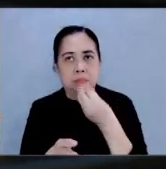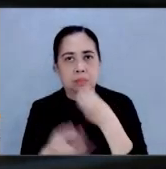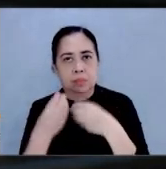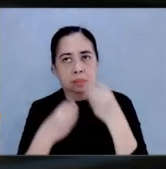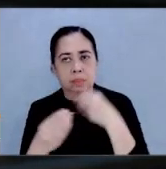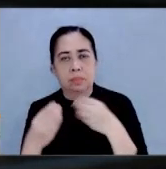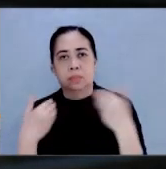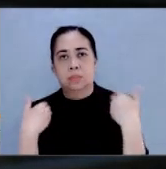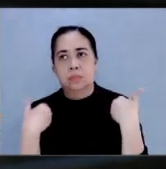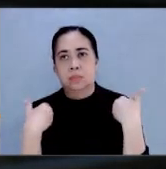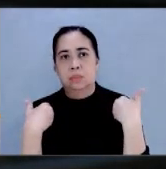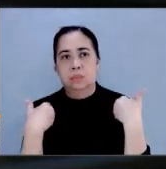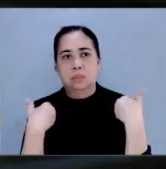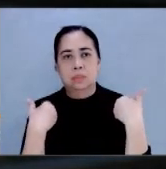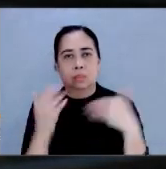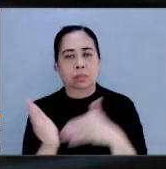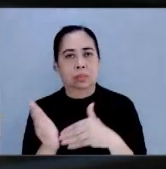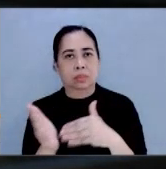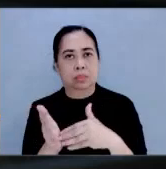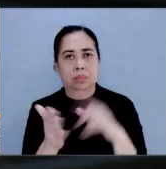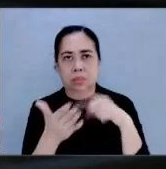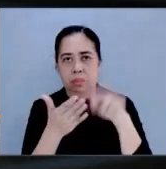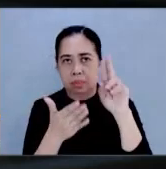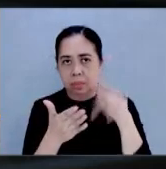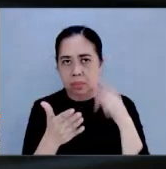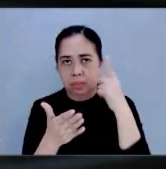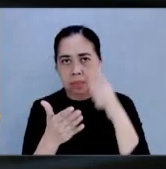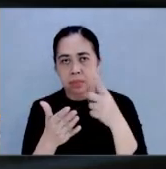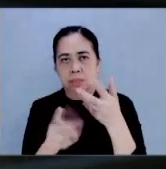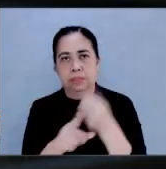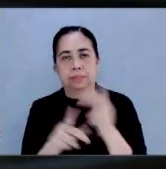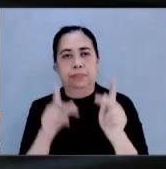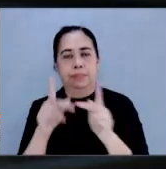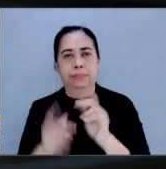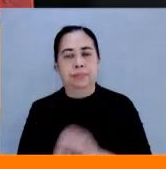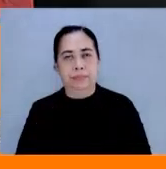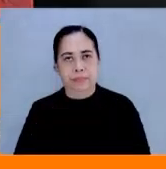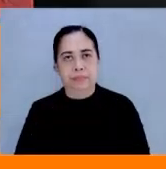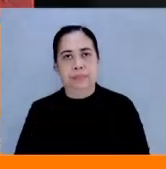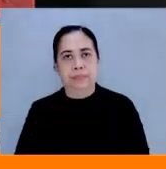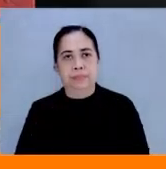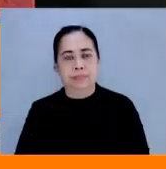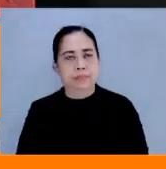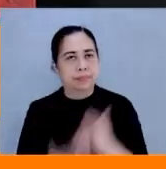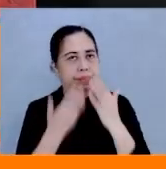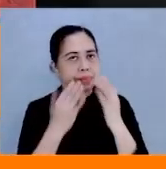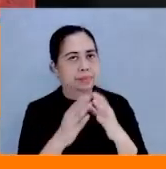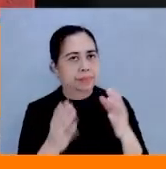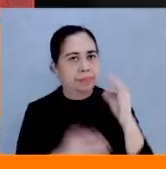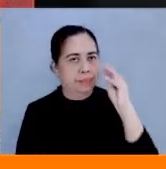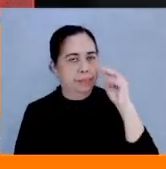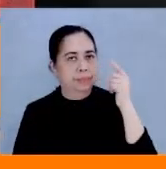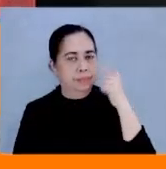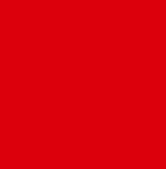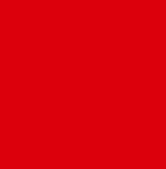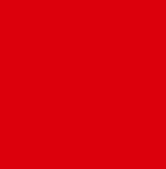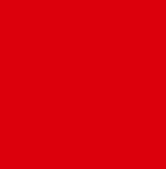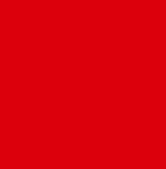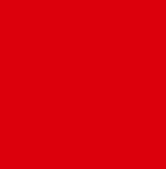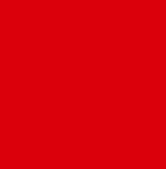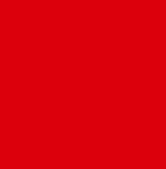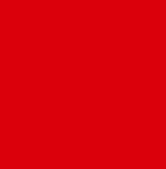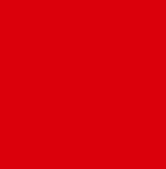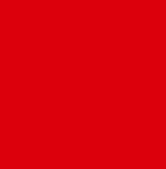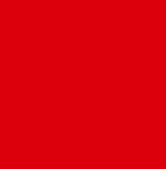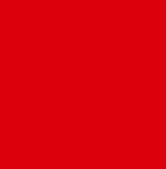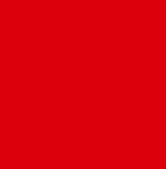ding medical check-up para sa mga apektadong residente. Jiggy. Maraming salamat, Mon Gualvez, at ingat kayo dyan.